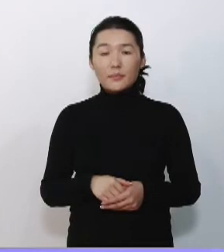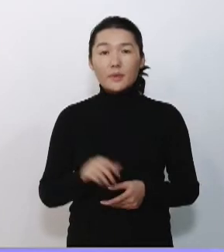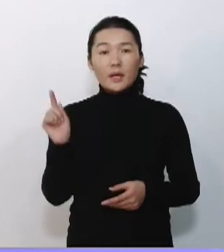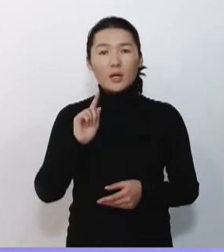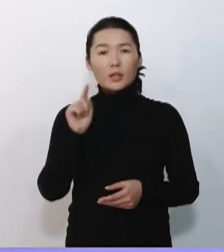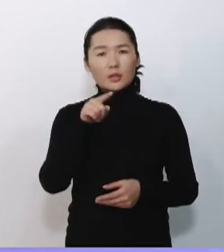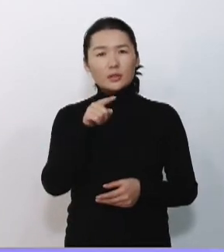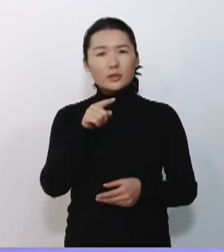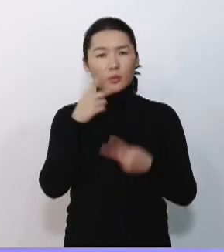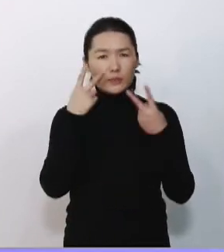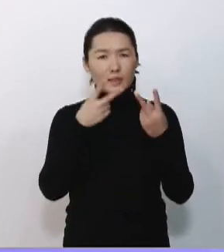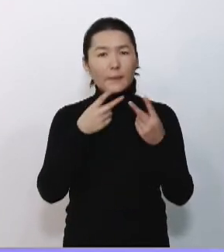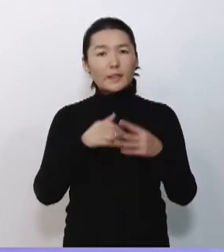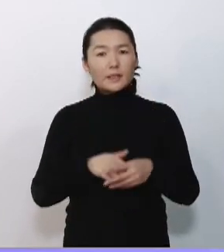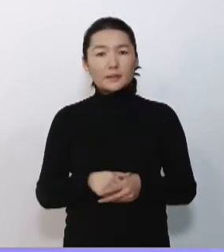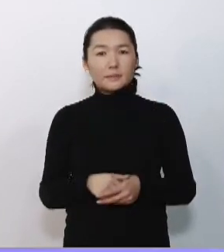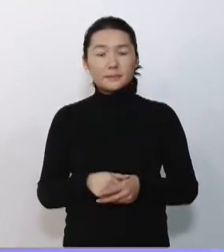Что вы заметили?